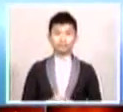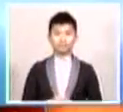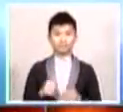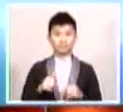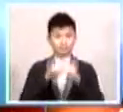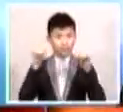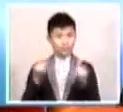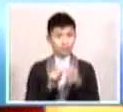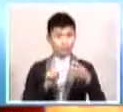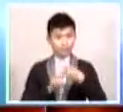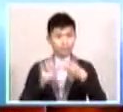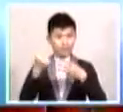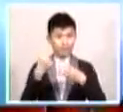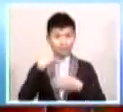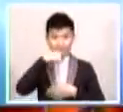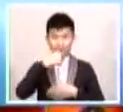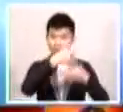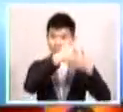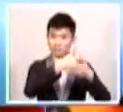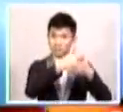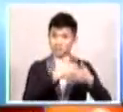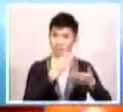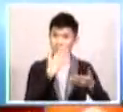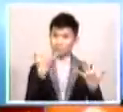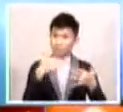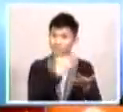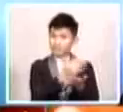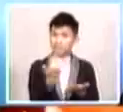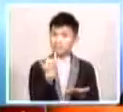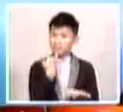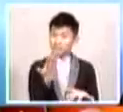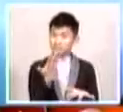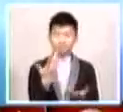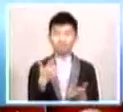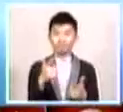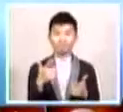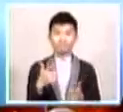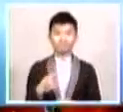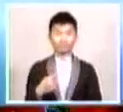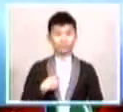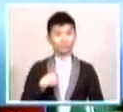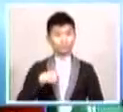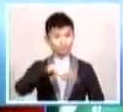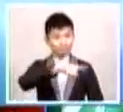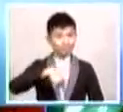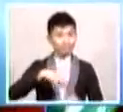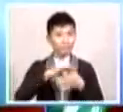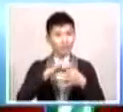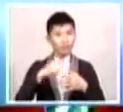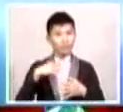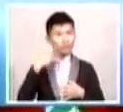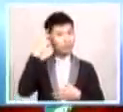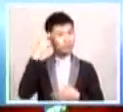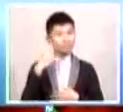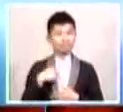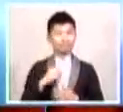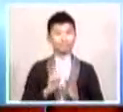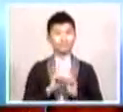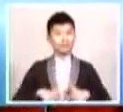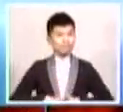主义绝不是两岸问题的答案。我对两岸问题的看法和主张所以特别大胆，除了由于我